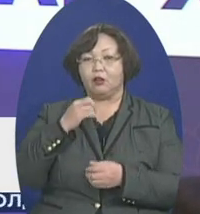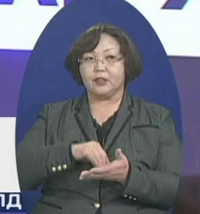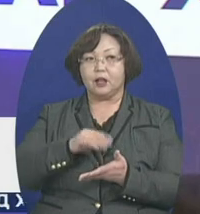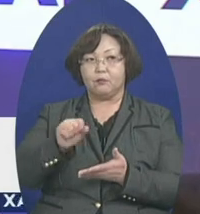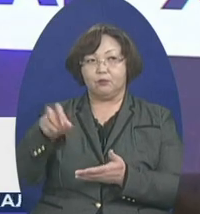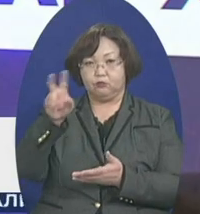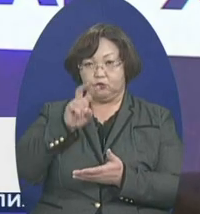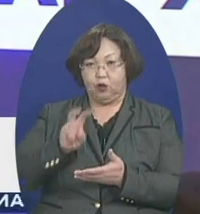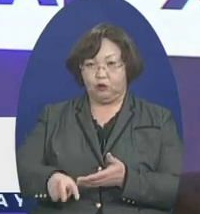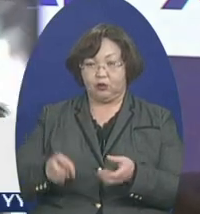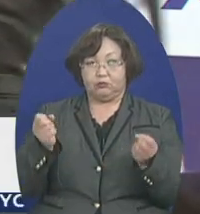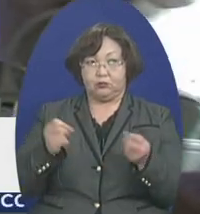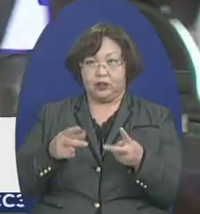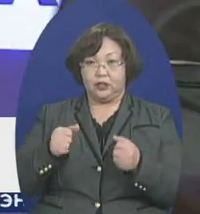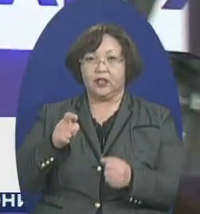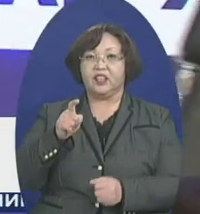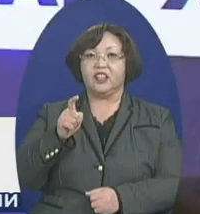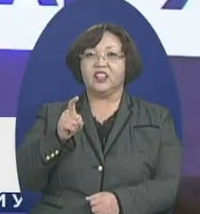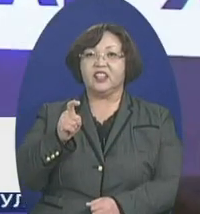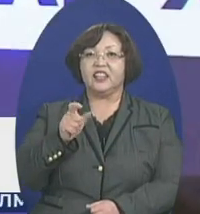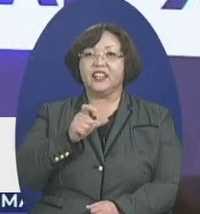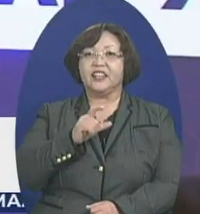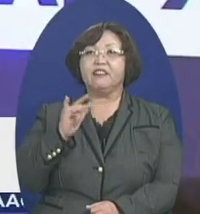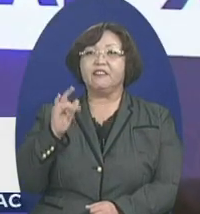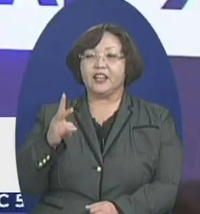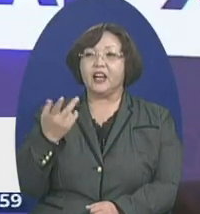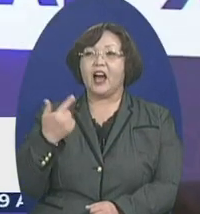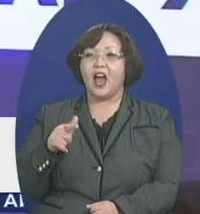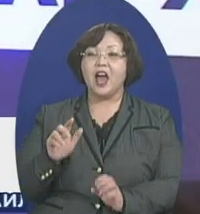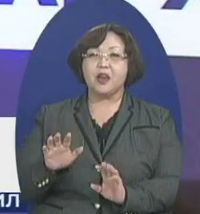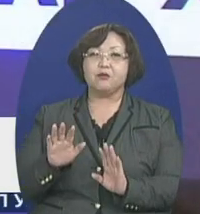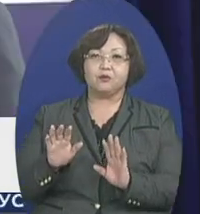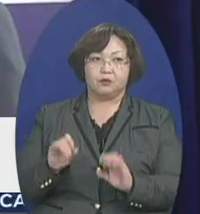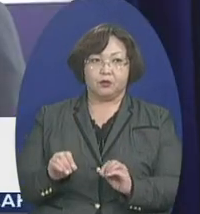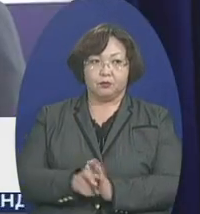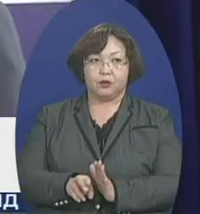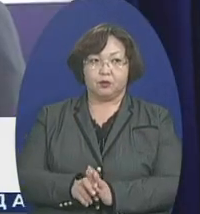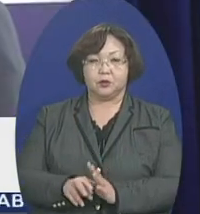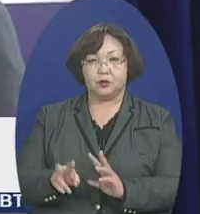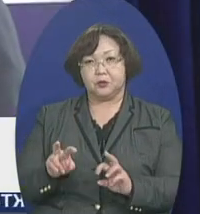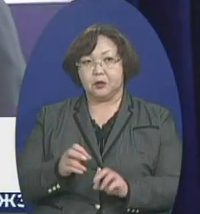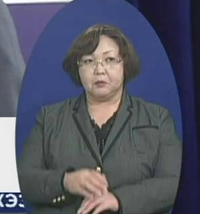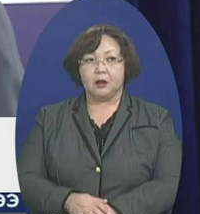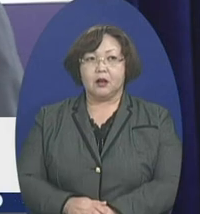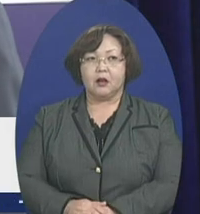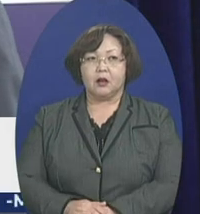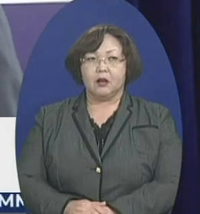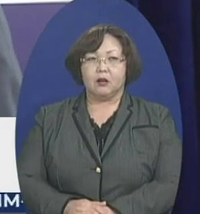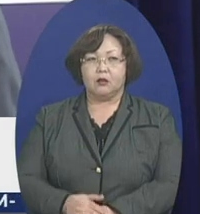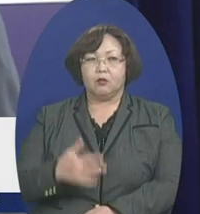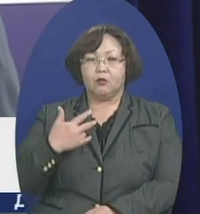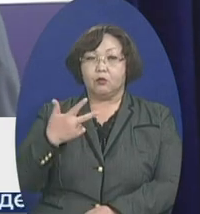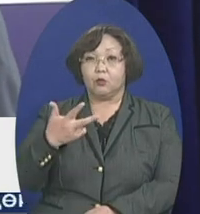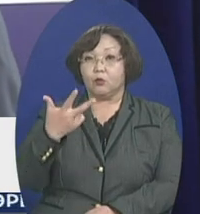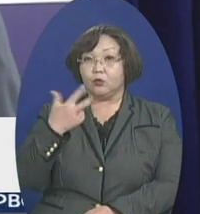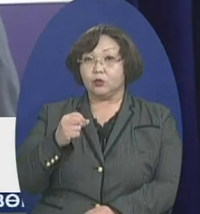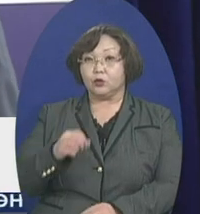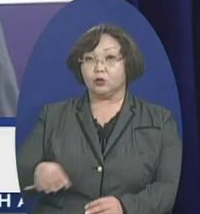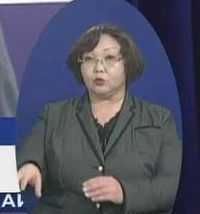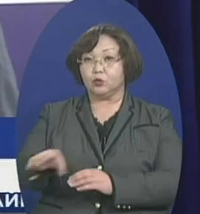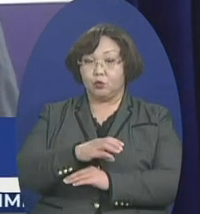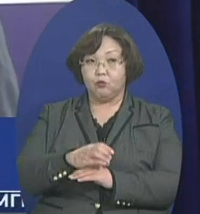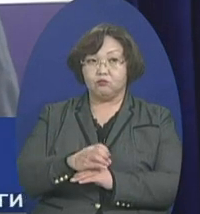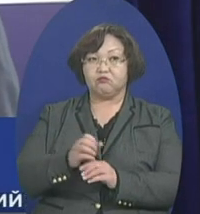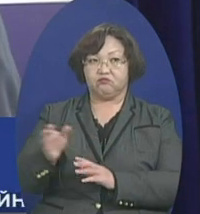хүргээд ирэх юм бол овоо хэвэн болоод ирэх ийм чиглэл байгаа мэн стратеги яваа. Одоо ер нь нэг 330 сум руу